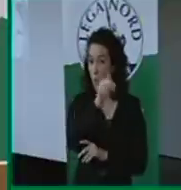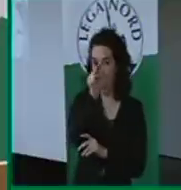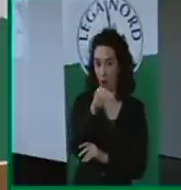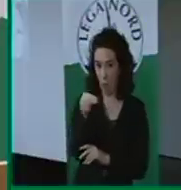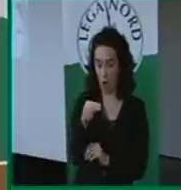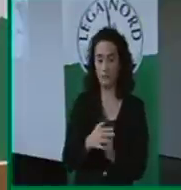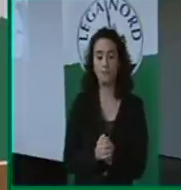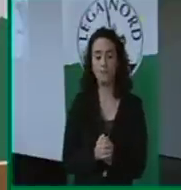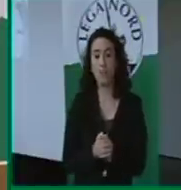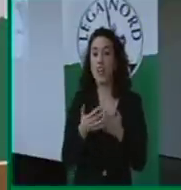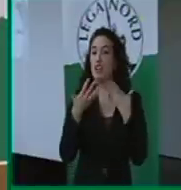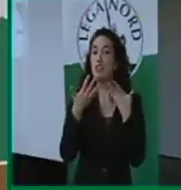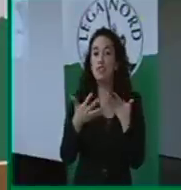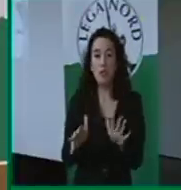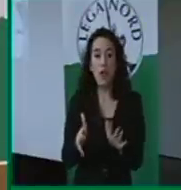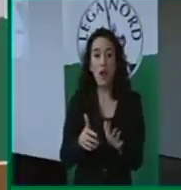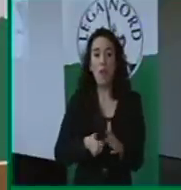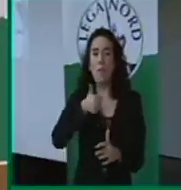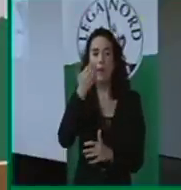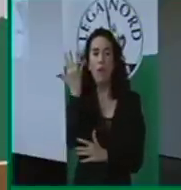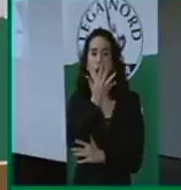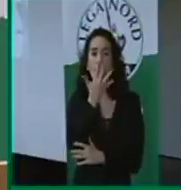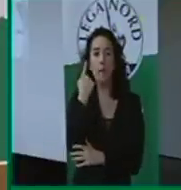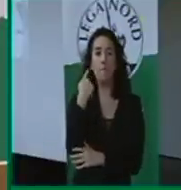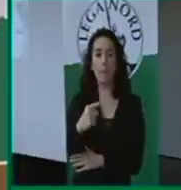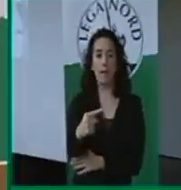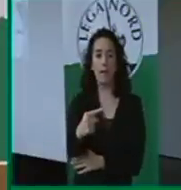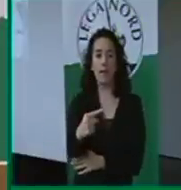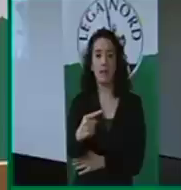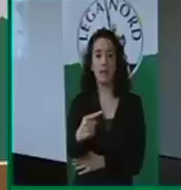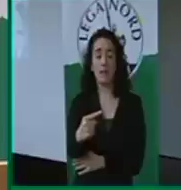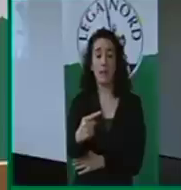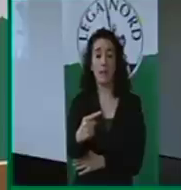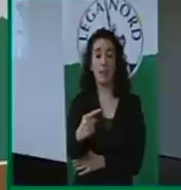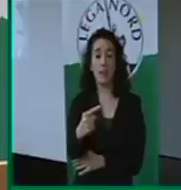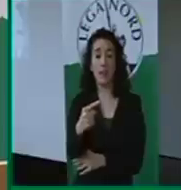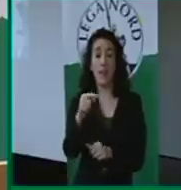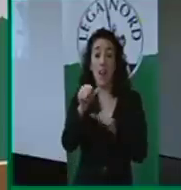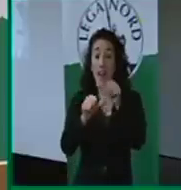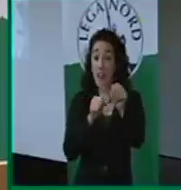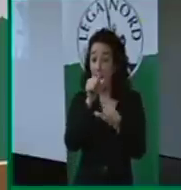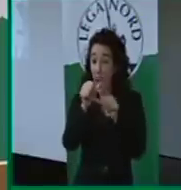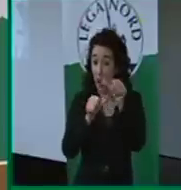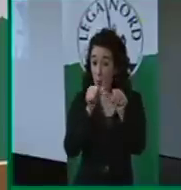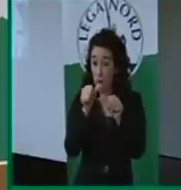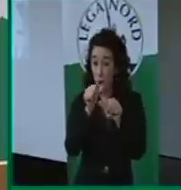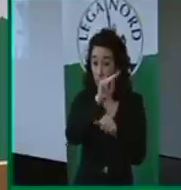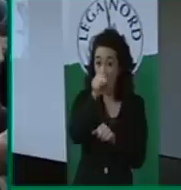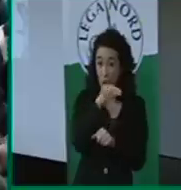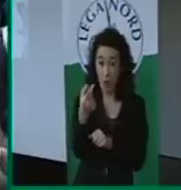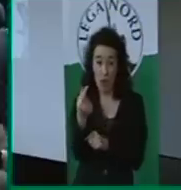quindi già lì c'è stato il primo errore perché cambio era un cambio iniquo quindi è stato